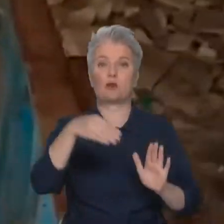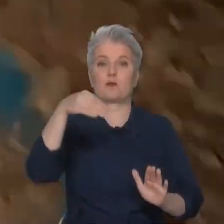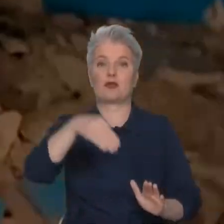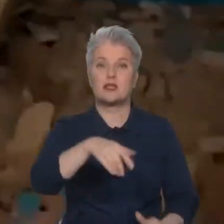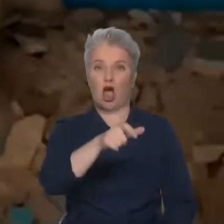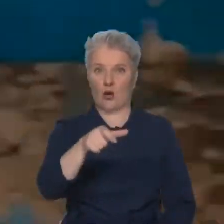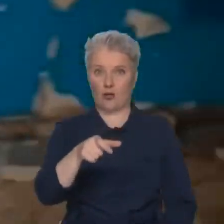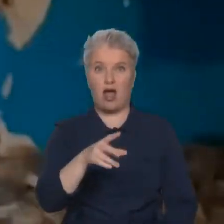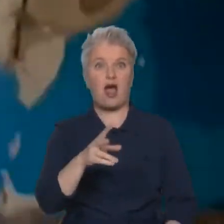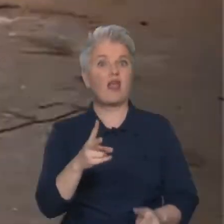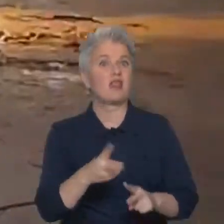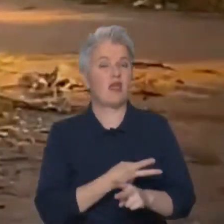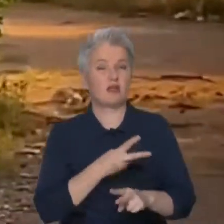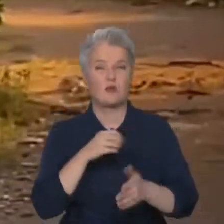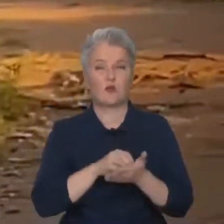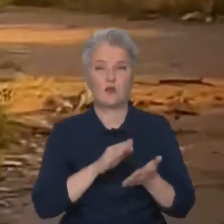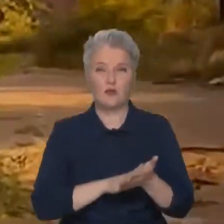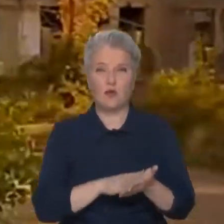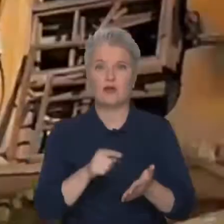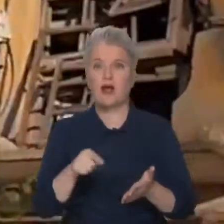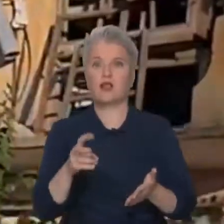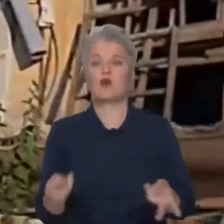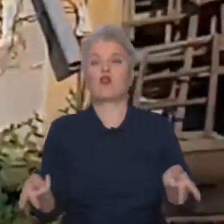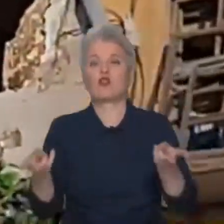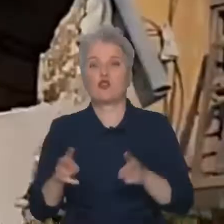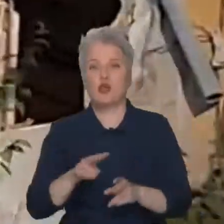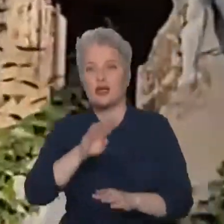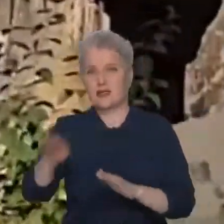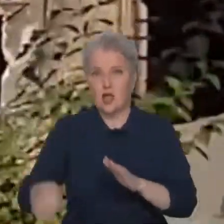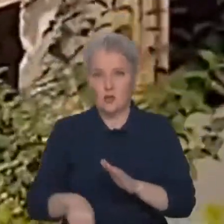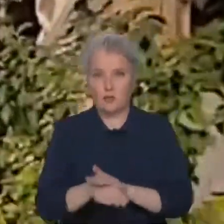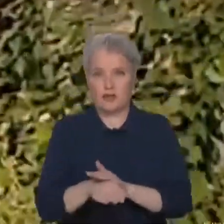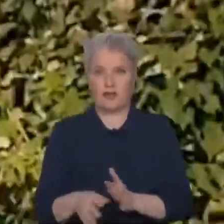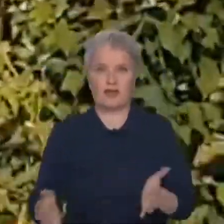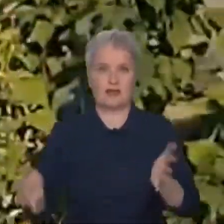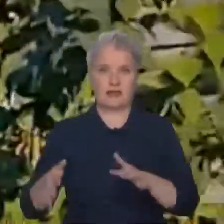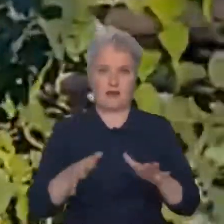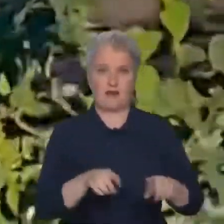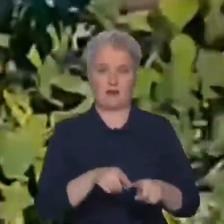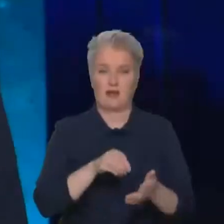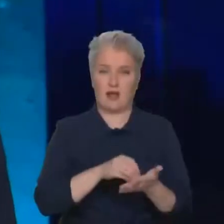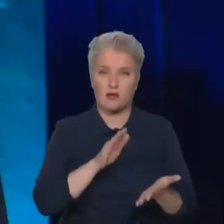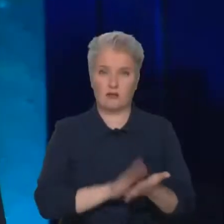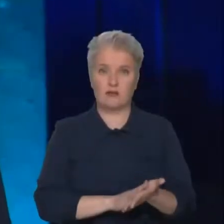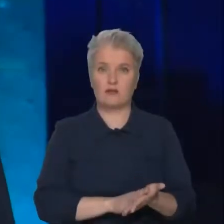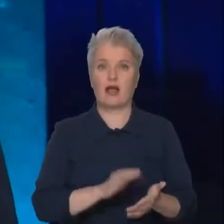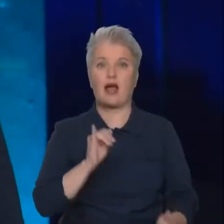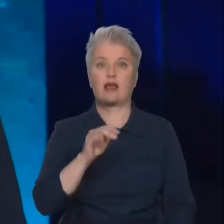враховують неупізнані тіла і тих, хто залишається під завалами. Такі дані кілька днів тому оприлюднив Ілічівський морг.